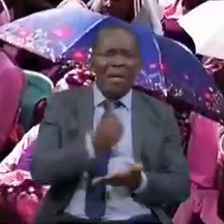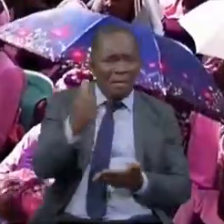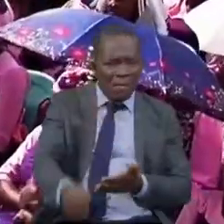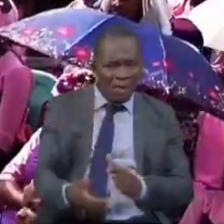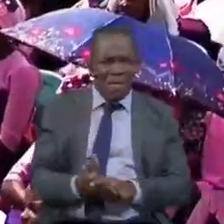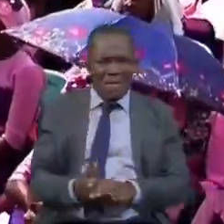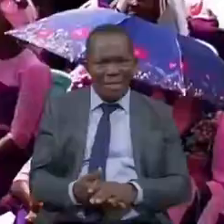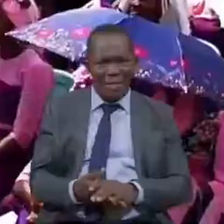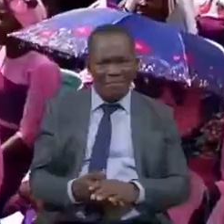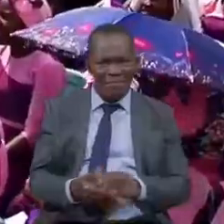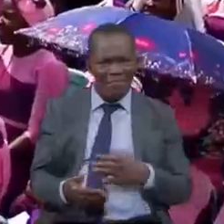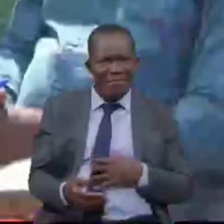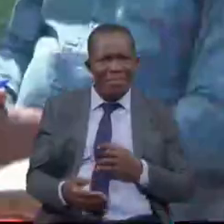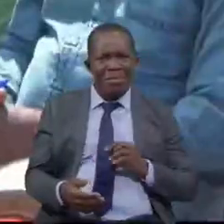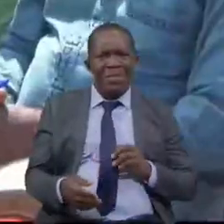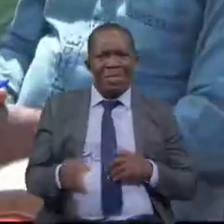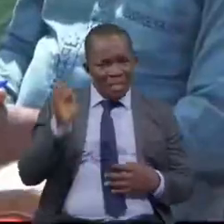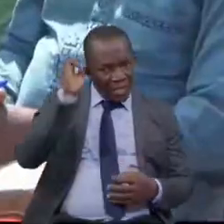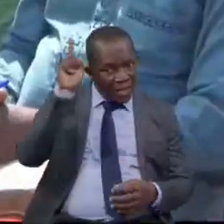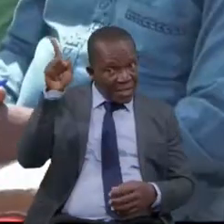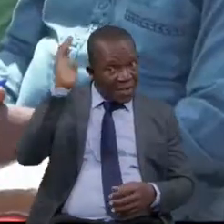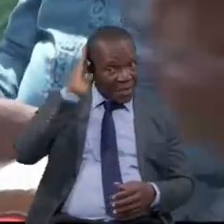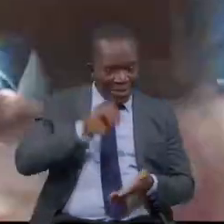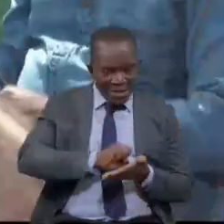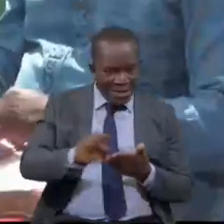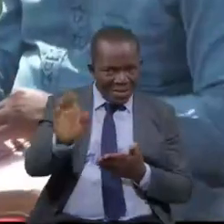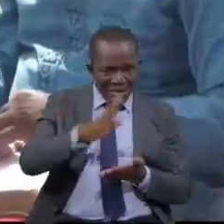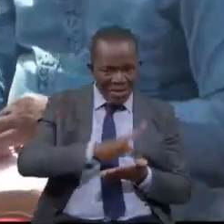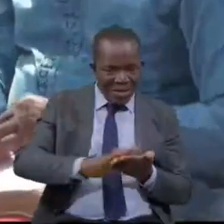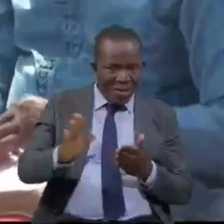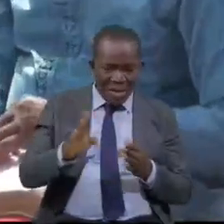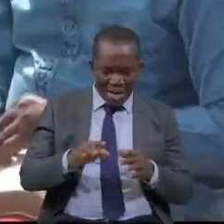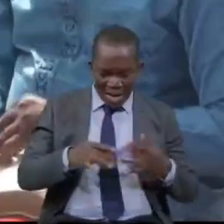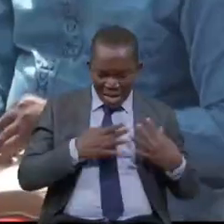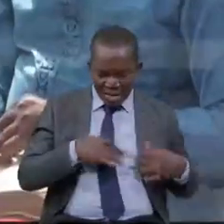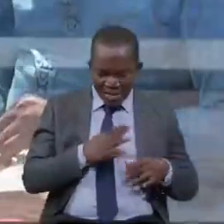Il va sanctifier ton cœur au nom de Jésus. Éphésiens 3,